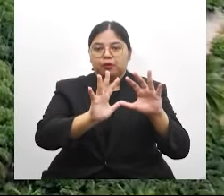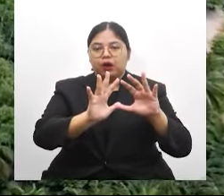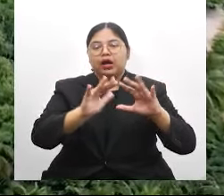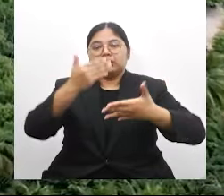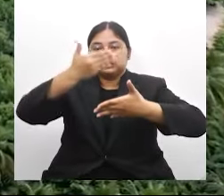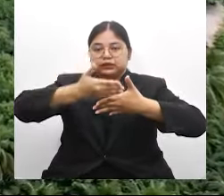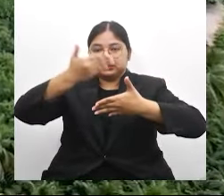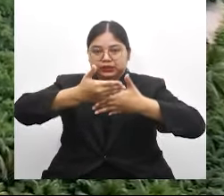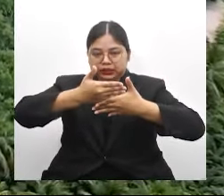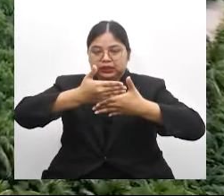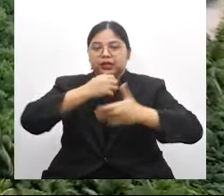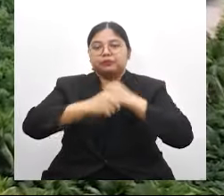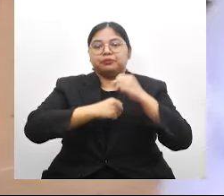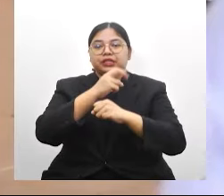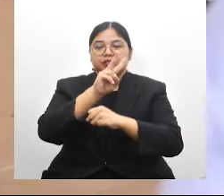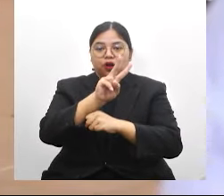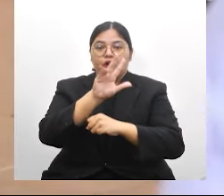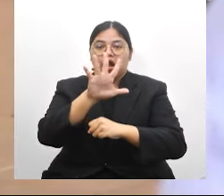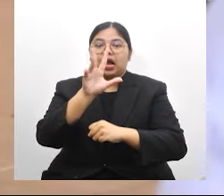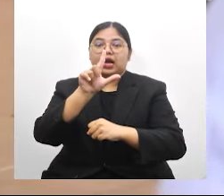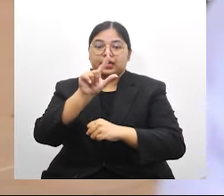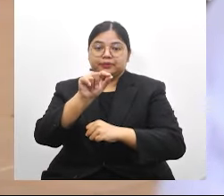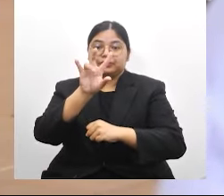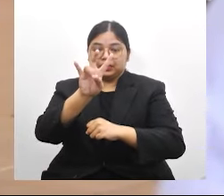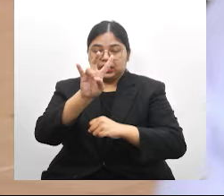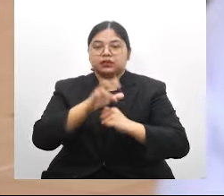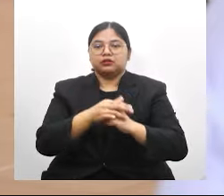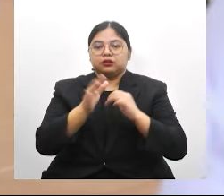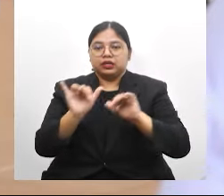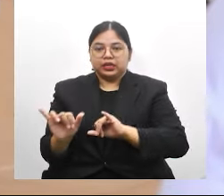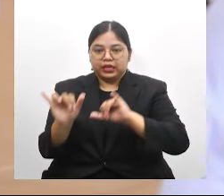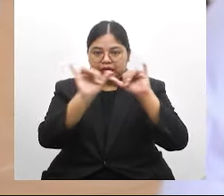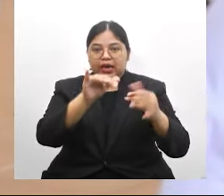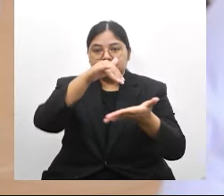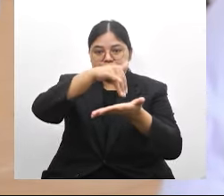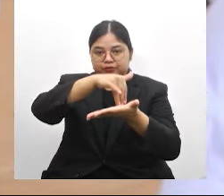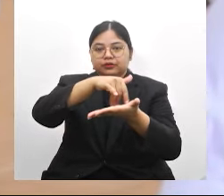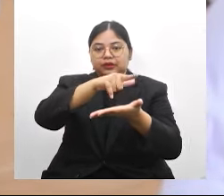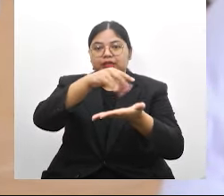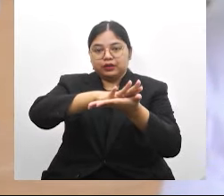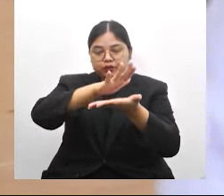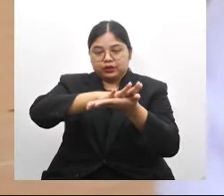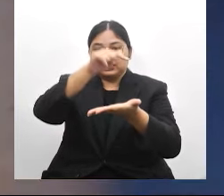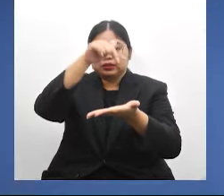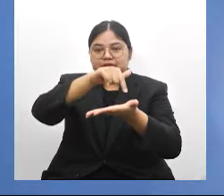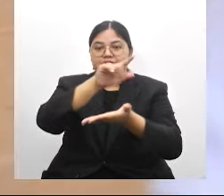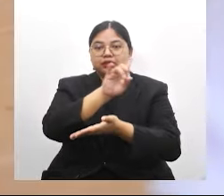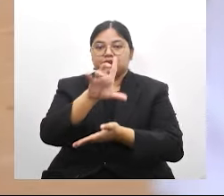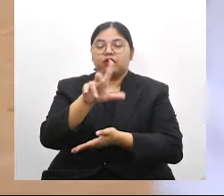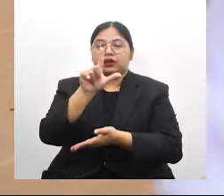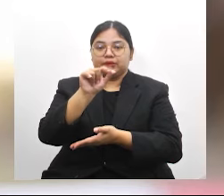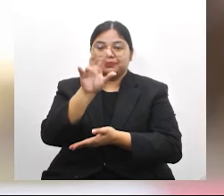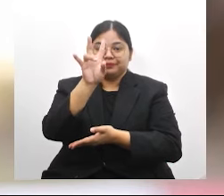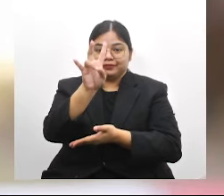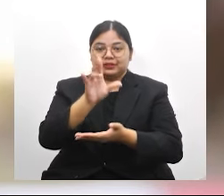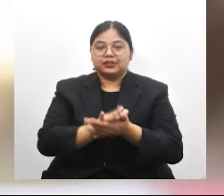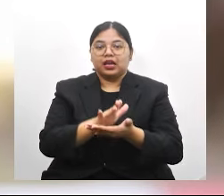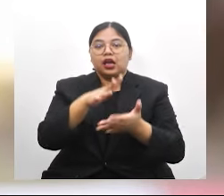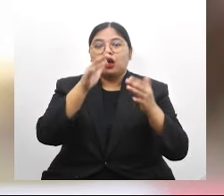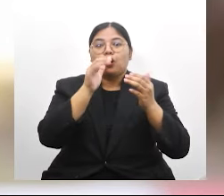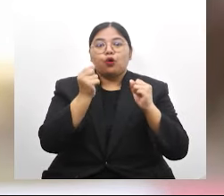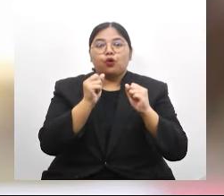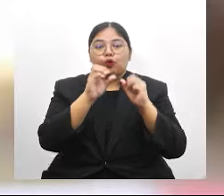คะเมื่อปี 2527นะคะปัจจุบันมีนักเรียนจำนวน 167คนค่ะแล้วก็มีคณะคุณครูและบุคลากร